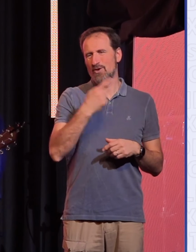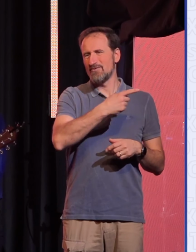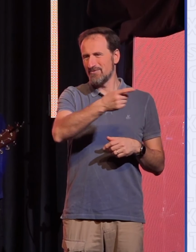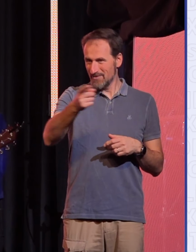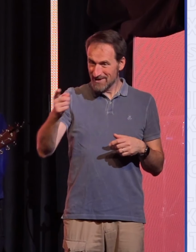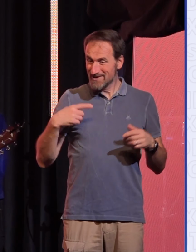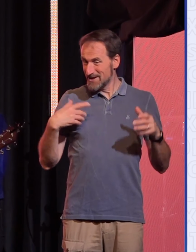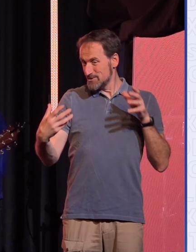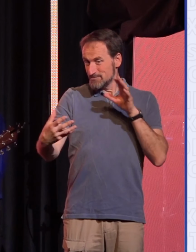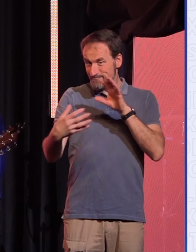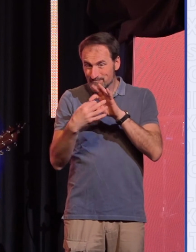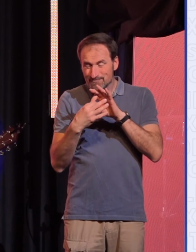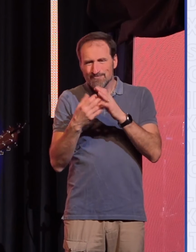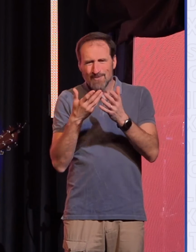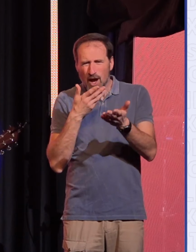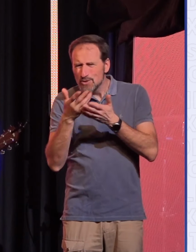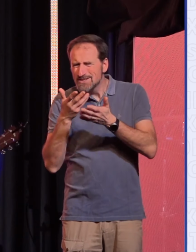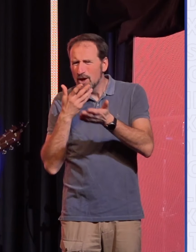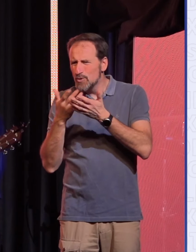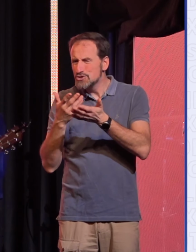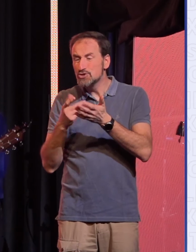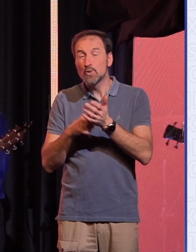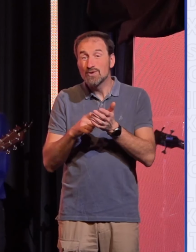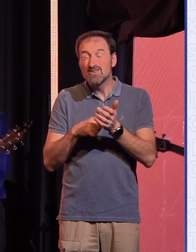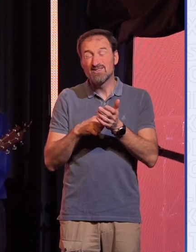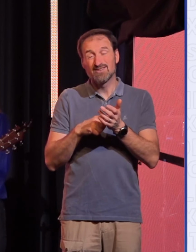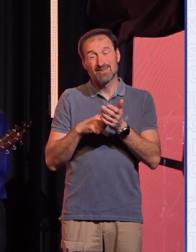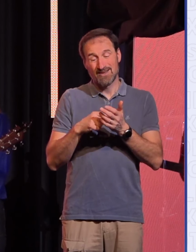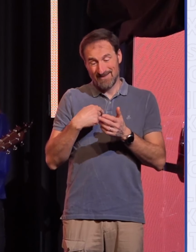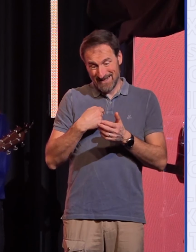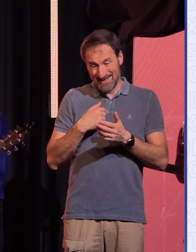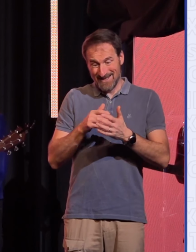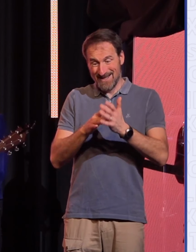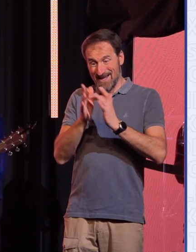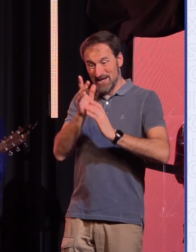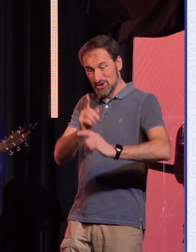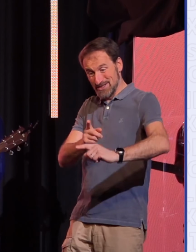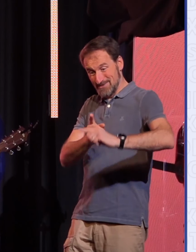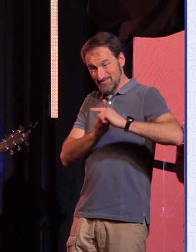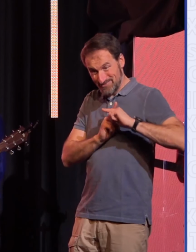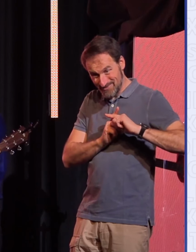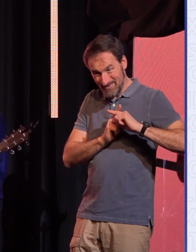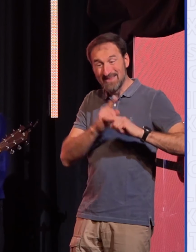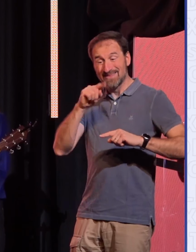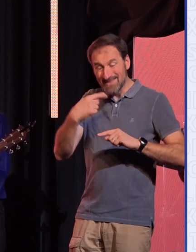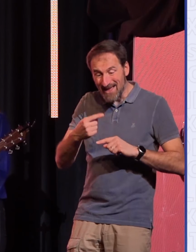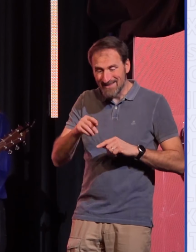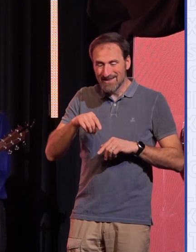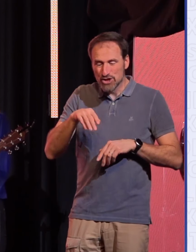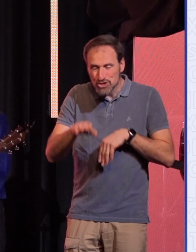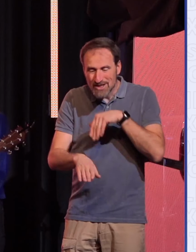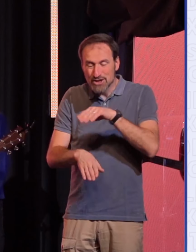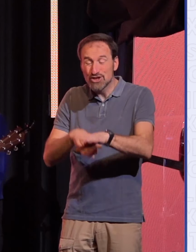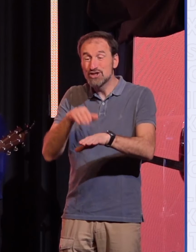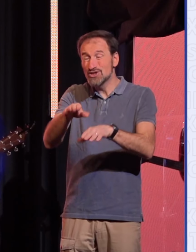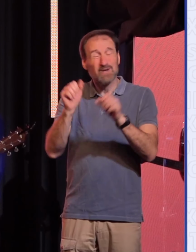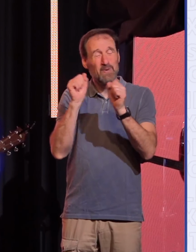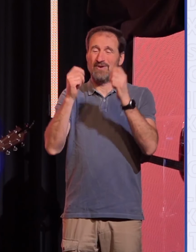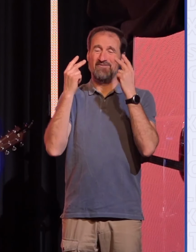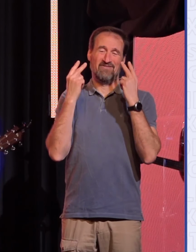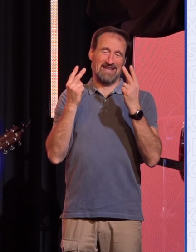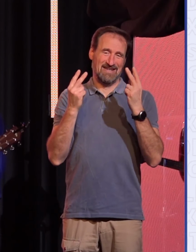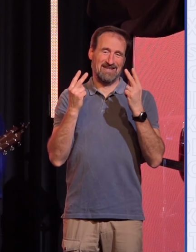und darüber auszutauschen, weil die nächsten Schritte, die sind so wichtig. Und die musst du nicht alleine gehen, sondern du hast hier eine